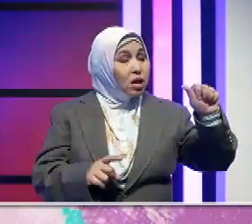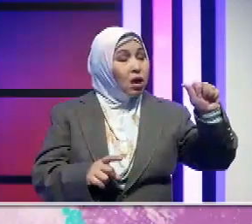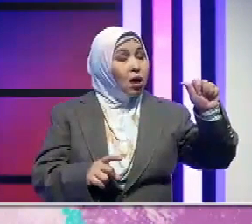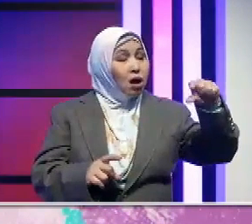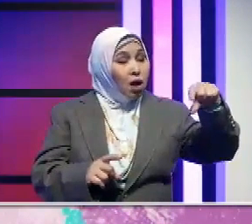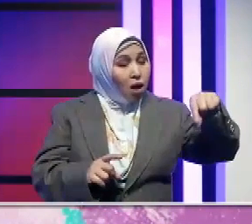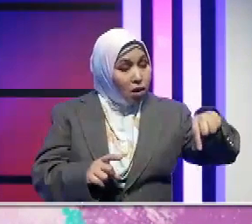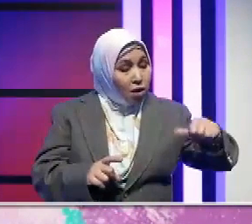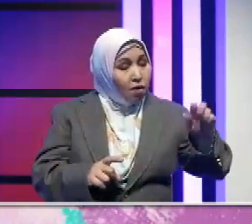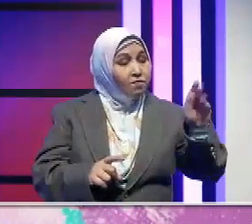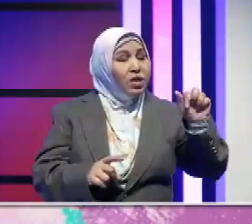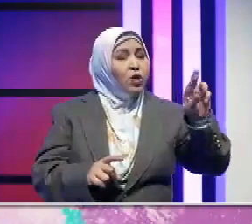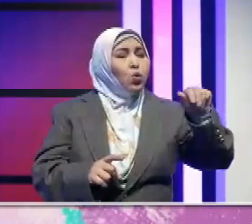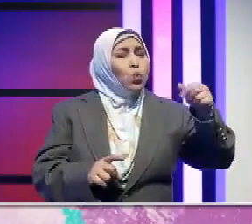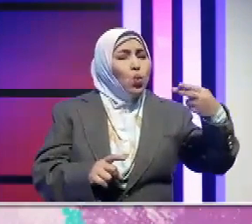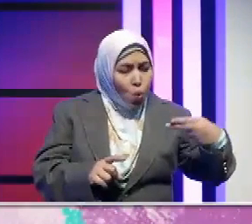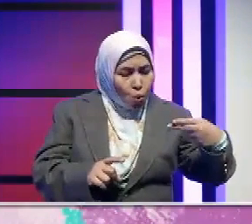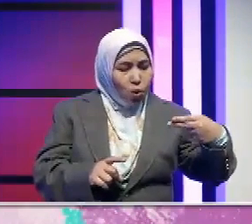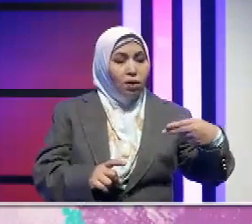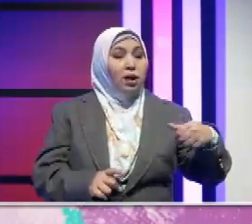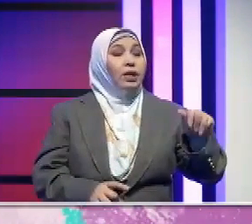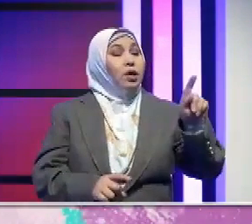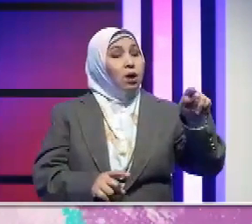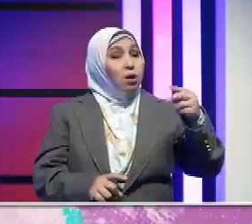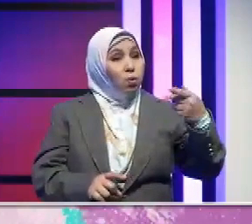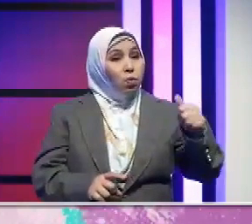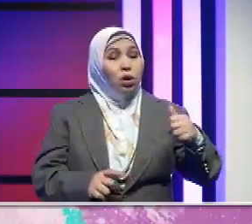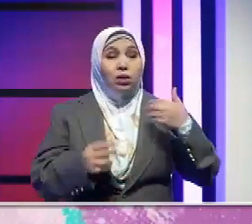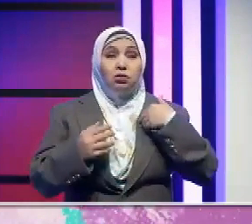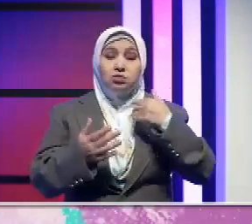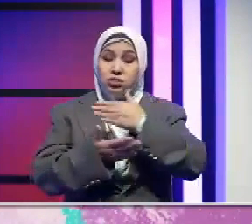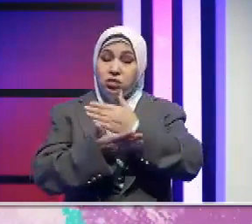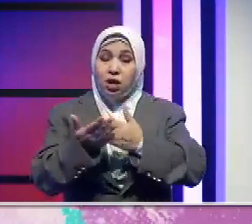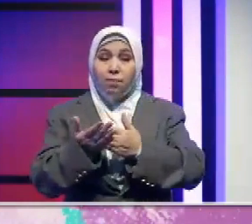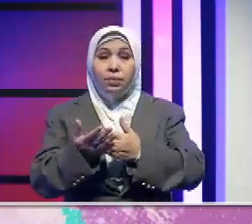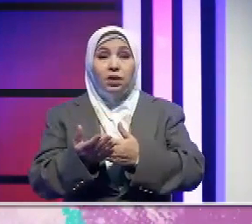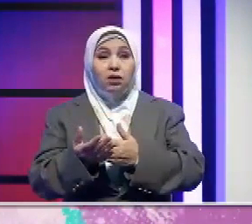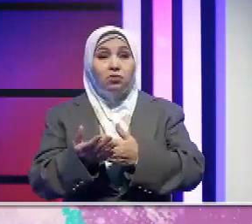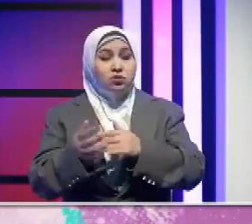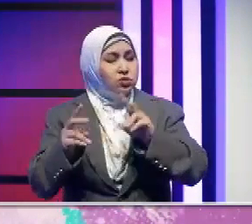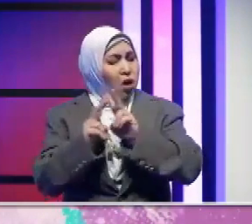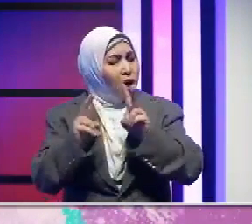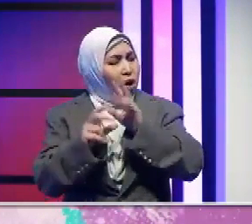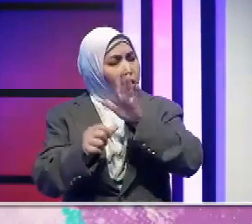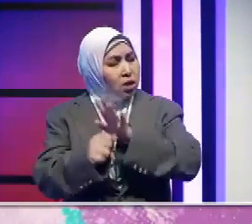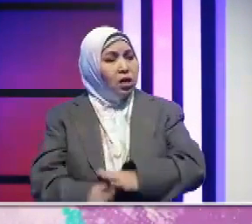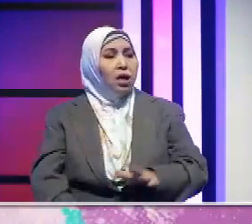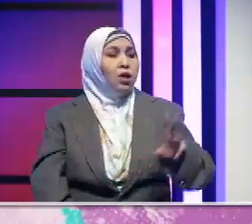Wastaghfiru. Ha, kan? Tapi jangan ada setengah tu, Safas. Ha? Dia terlalu nak tekan, kan?